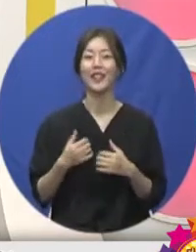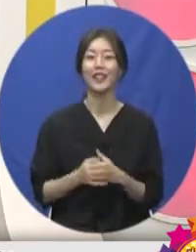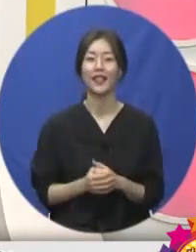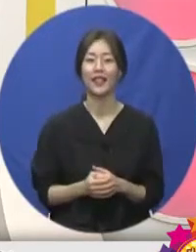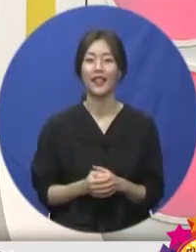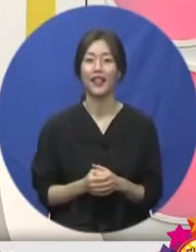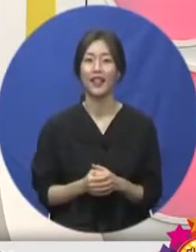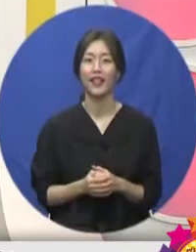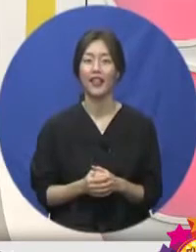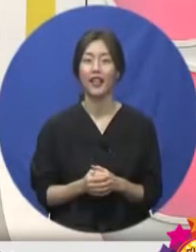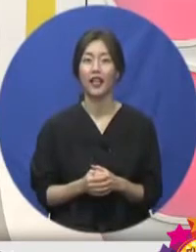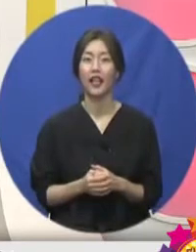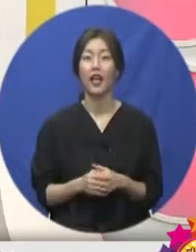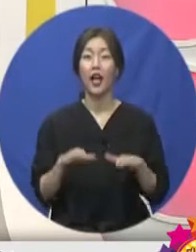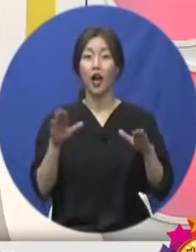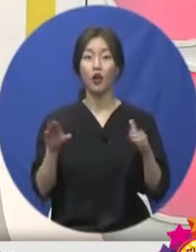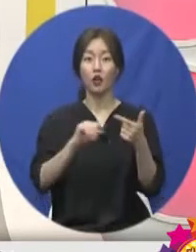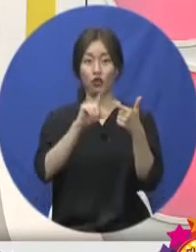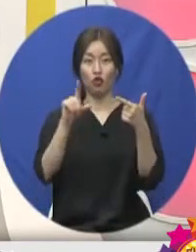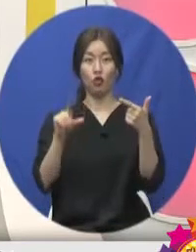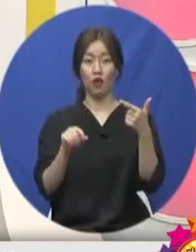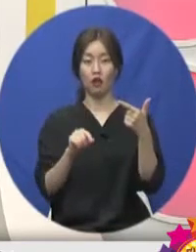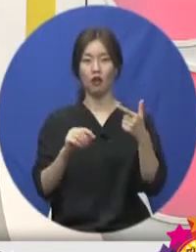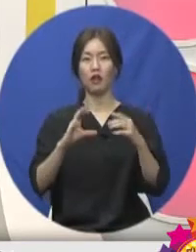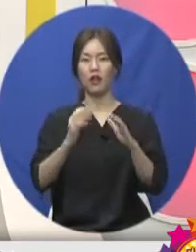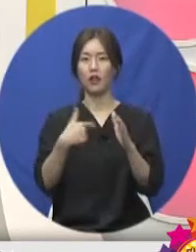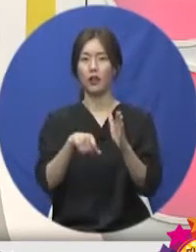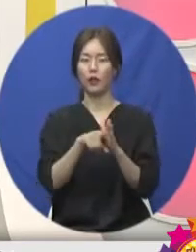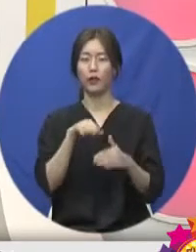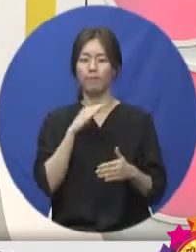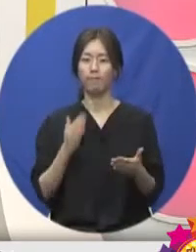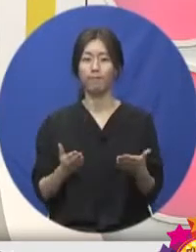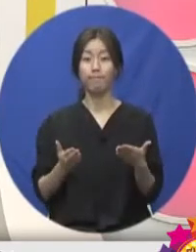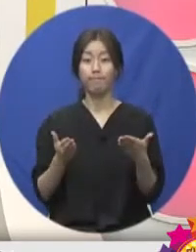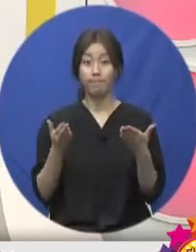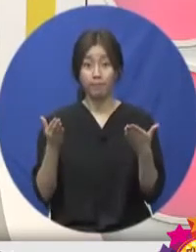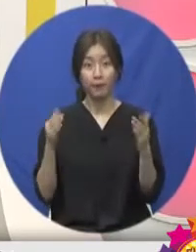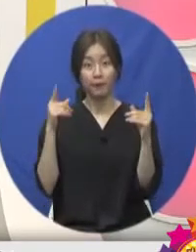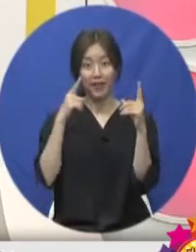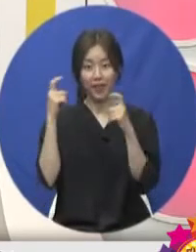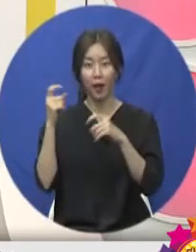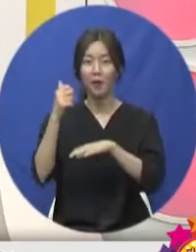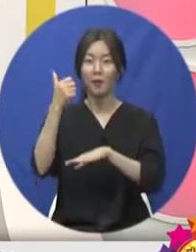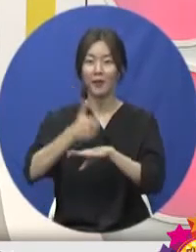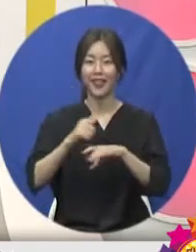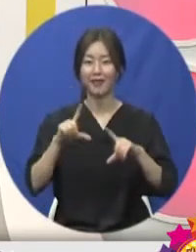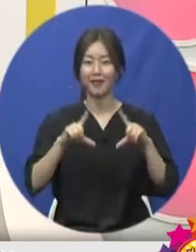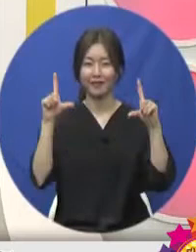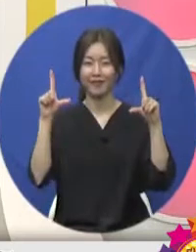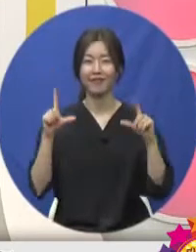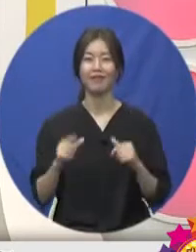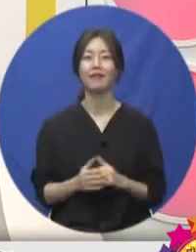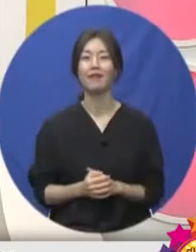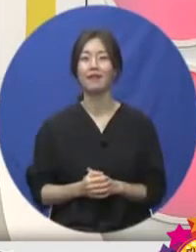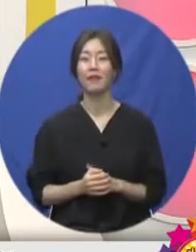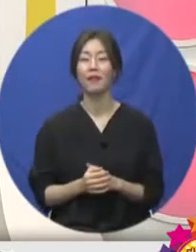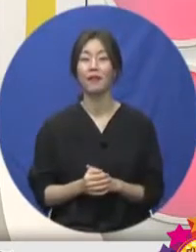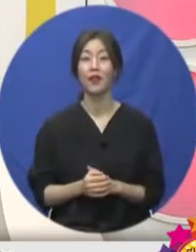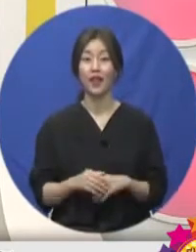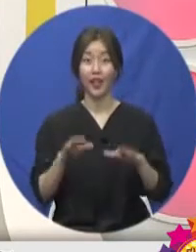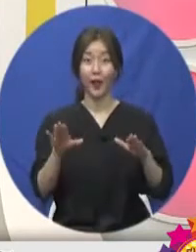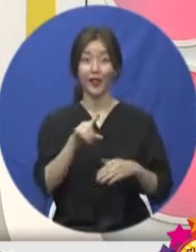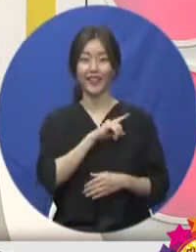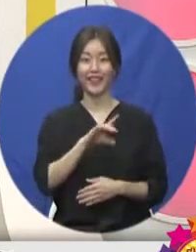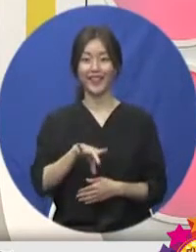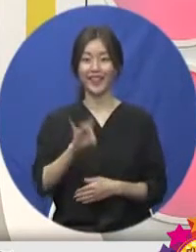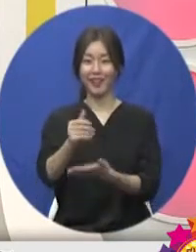또 호국 보훈의 달을 이제 달이었는데 이제 마지막 날입니다. 네. 근데 오늘 또 첫